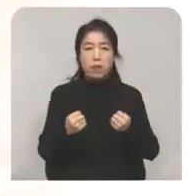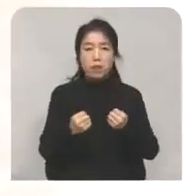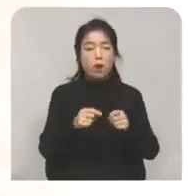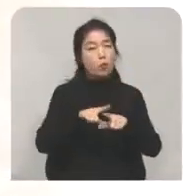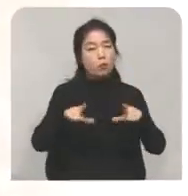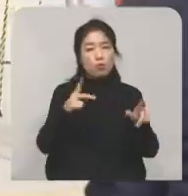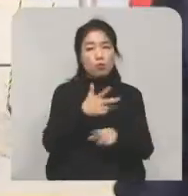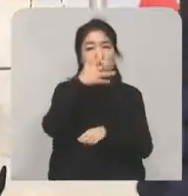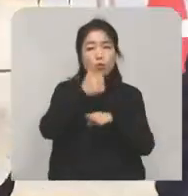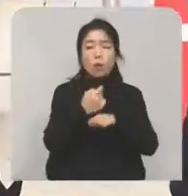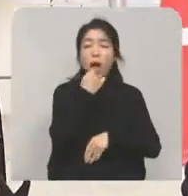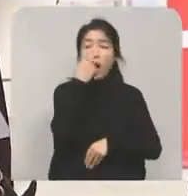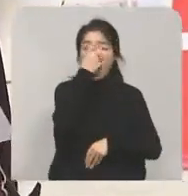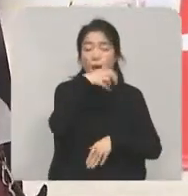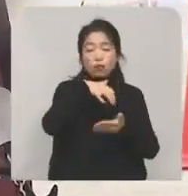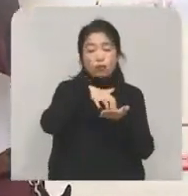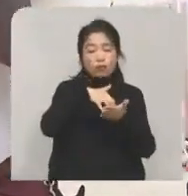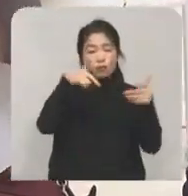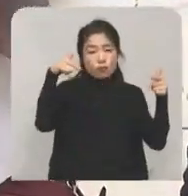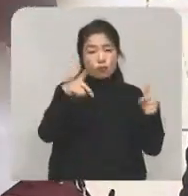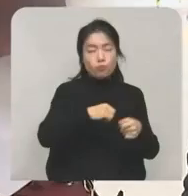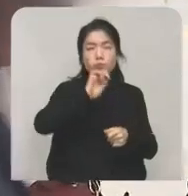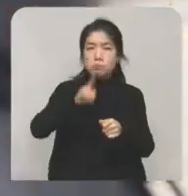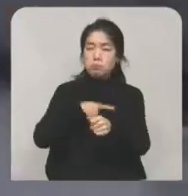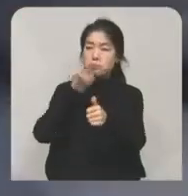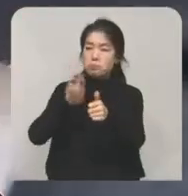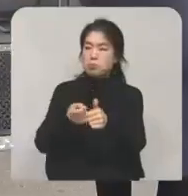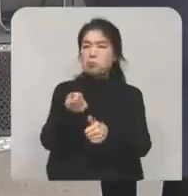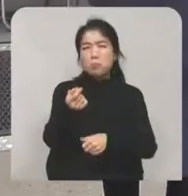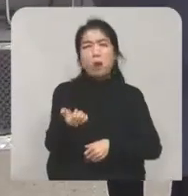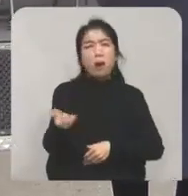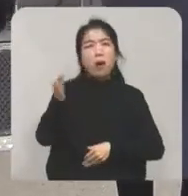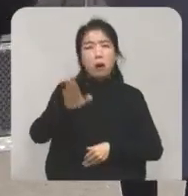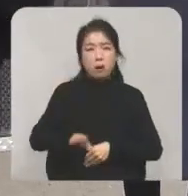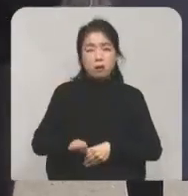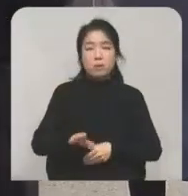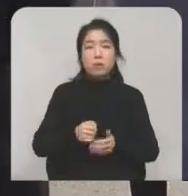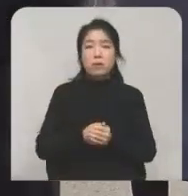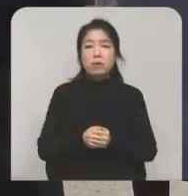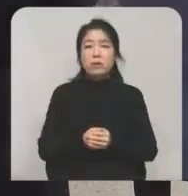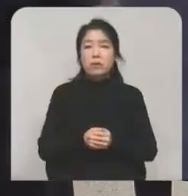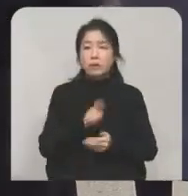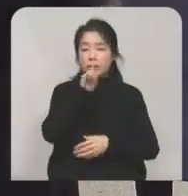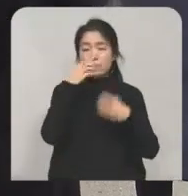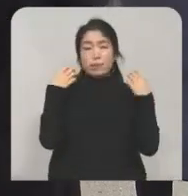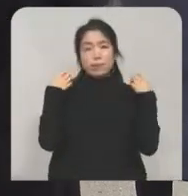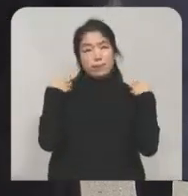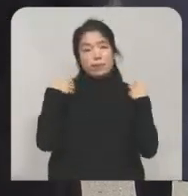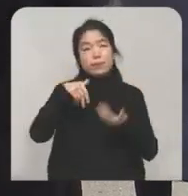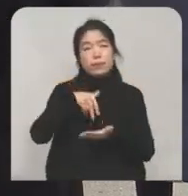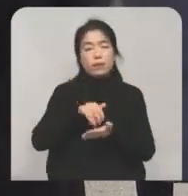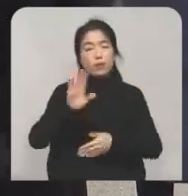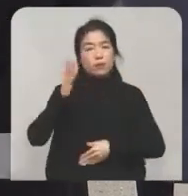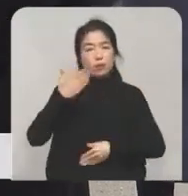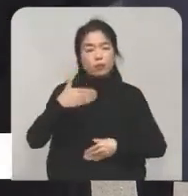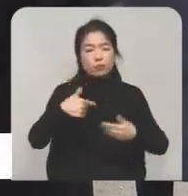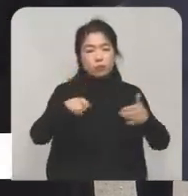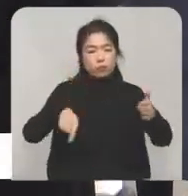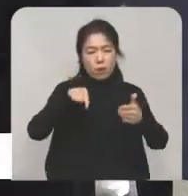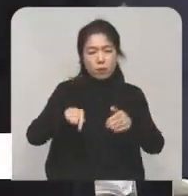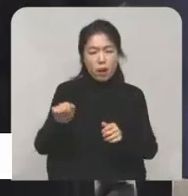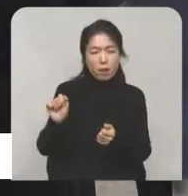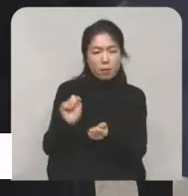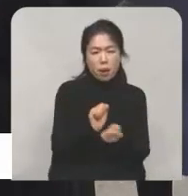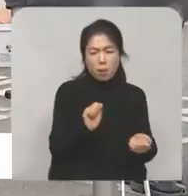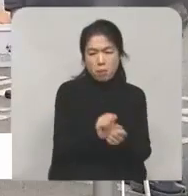사이에는 진단검사 수 감소로 확진 자가 비교적 적게 나오는 추세 였는데요 방역당국은 최근 지역 내 삶 발적 감염